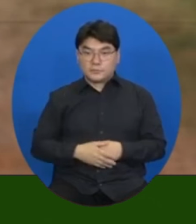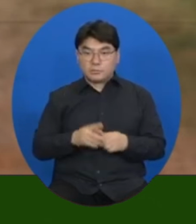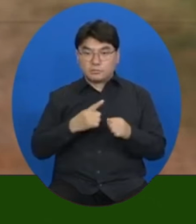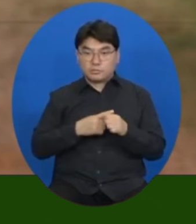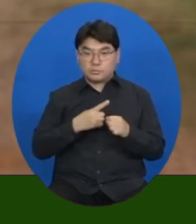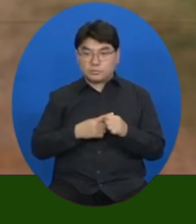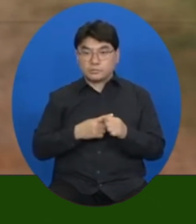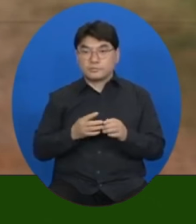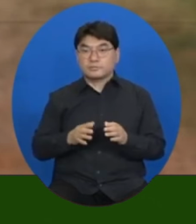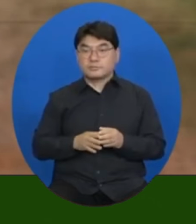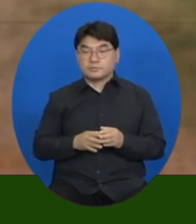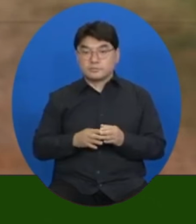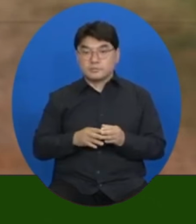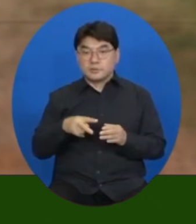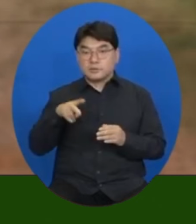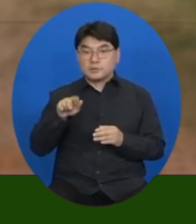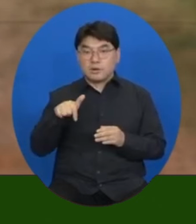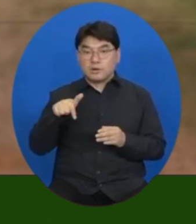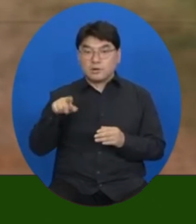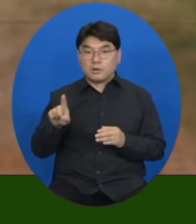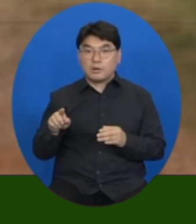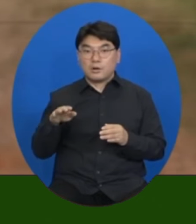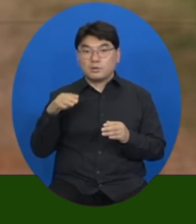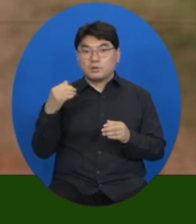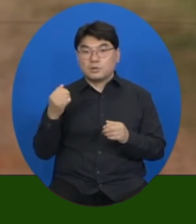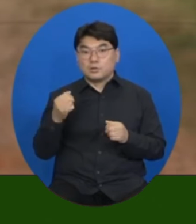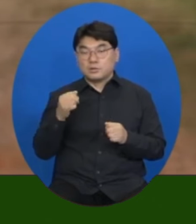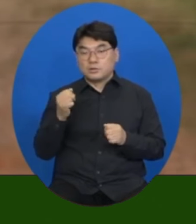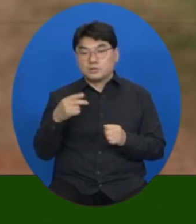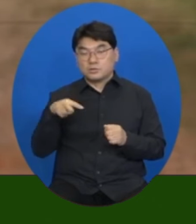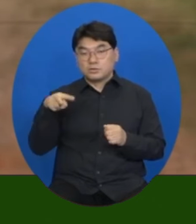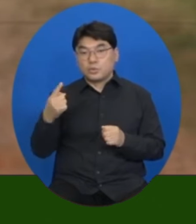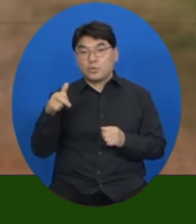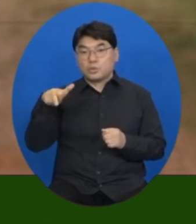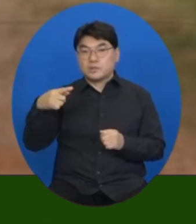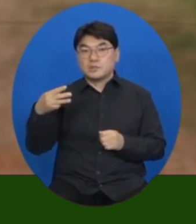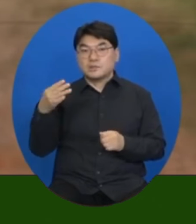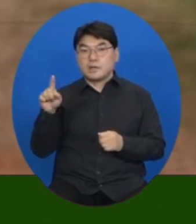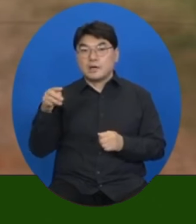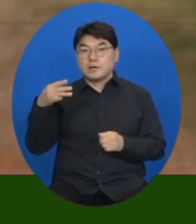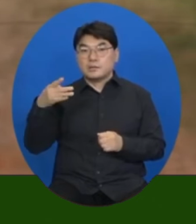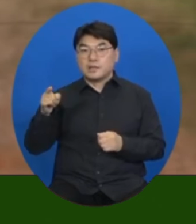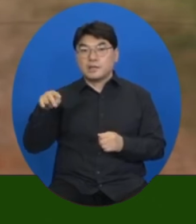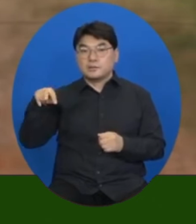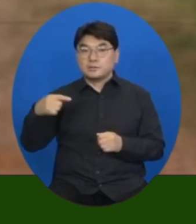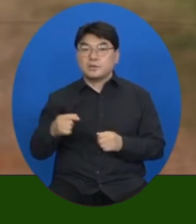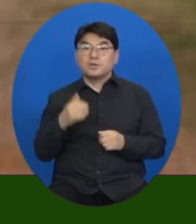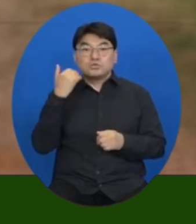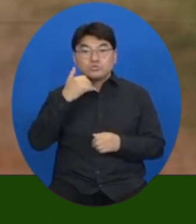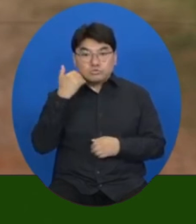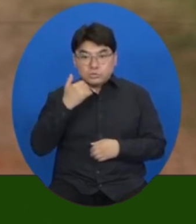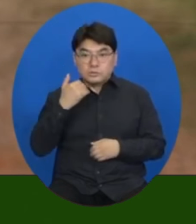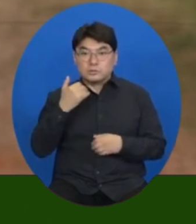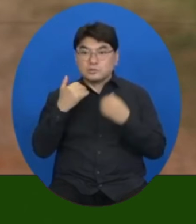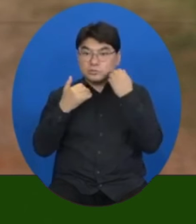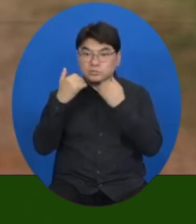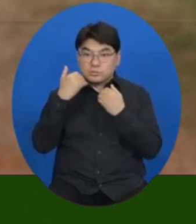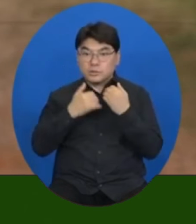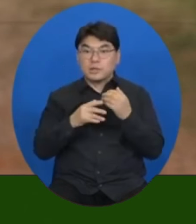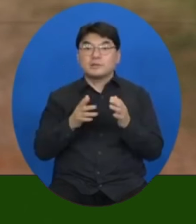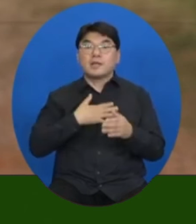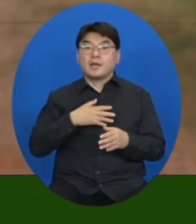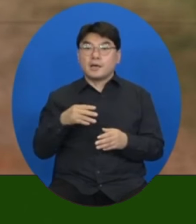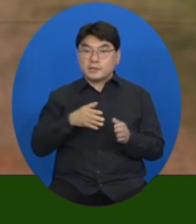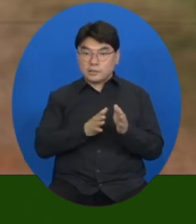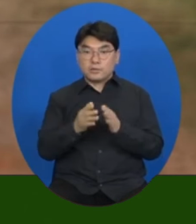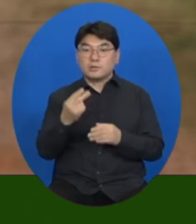공자나 소크라테스나 어느 누구도 내가 곧 길이요 내가 곧 진리요 내가 생명이라고